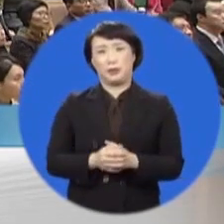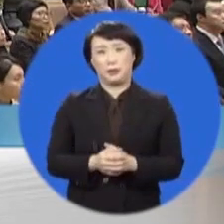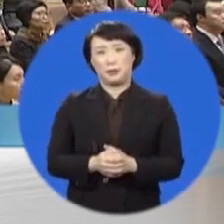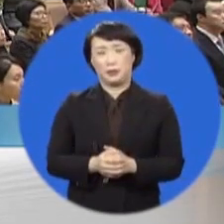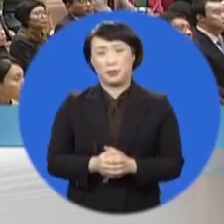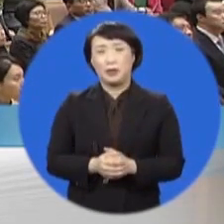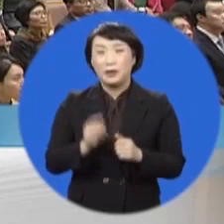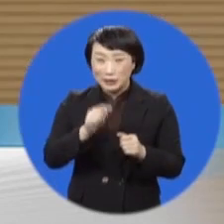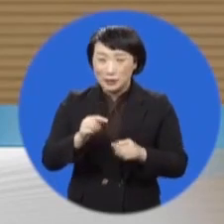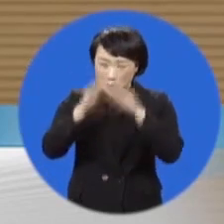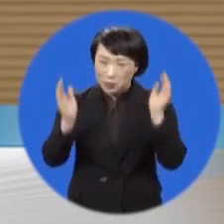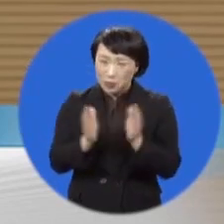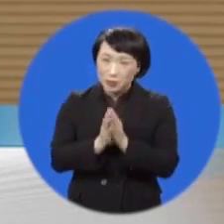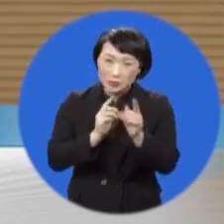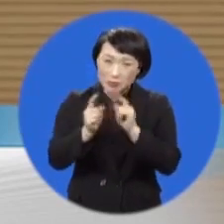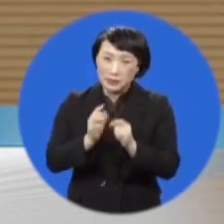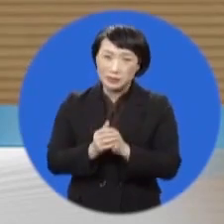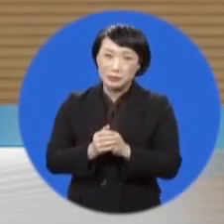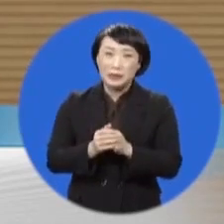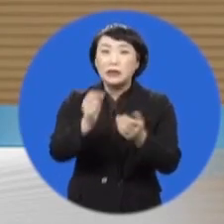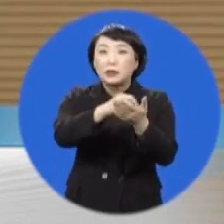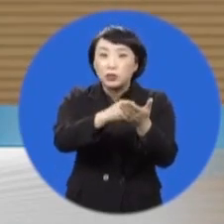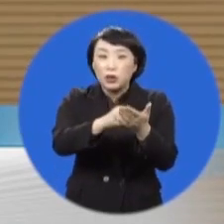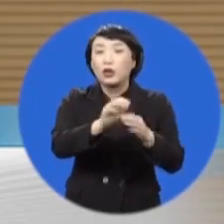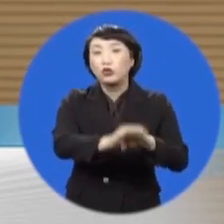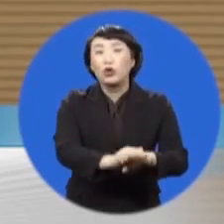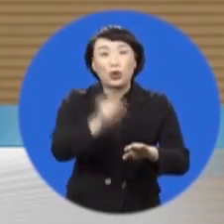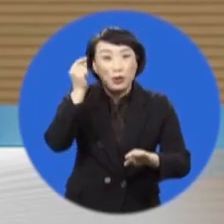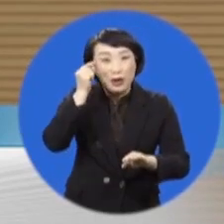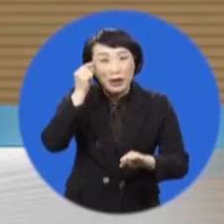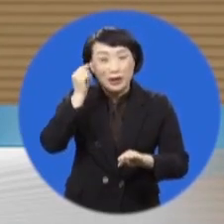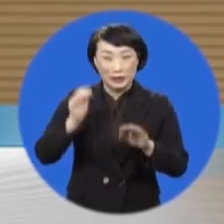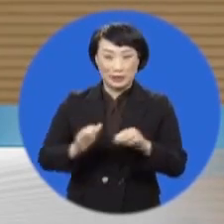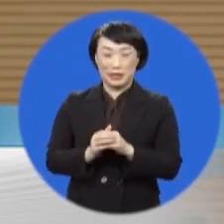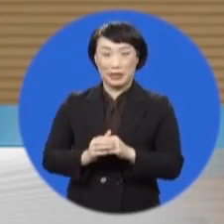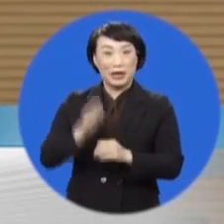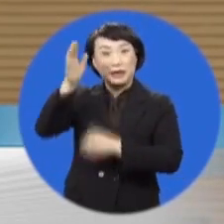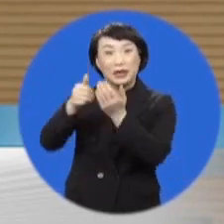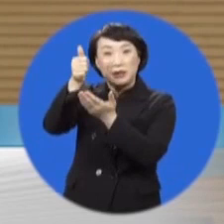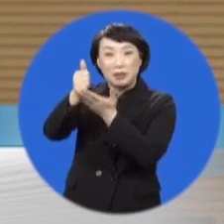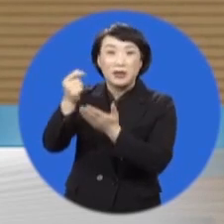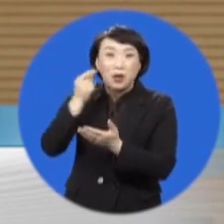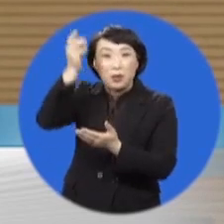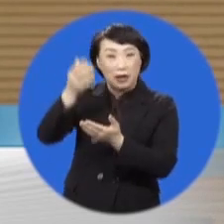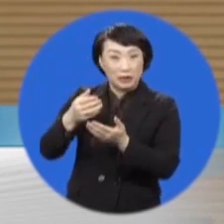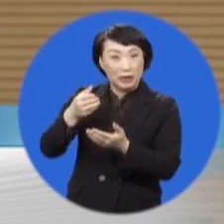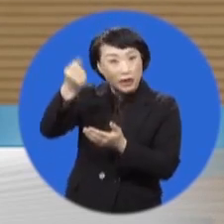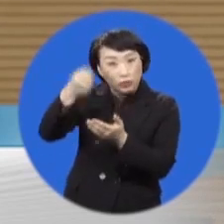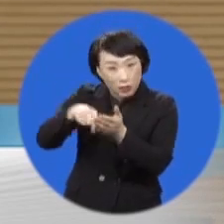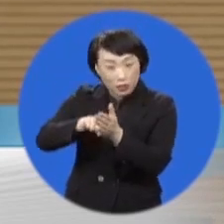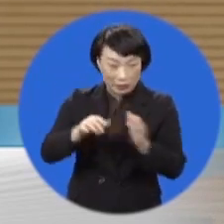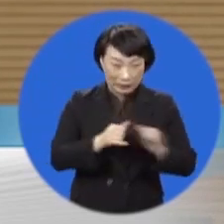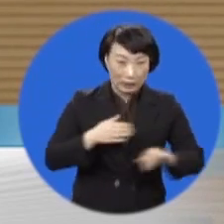이런 말씀들을 다 귀 독한 거 손 하나님을 자기 영광을 위하여